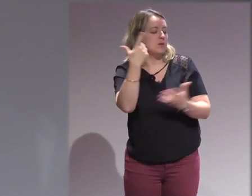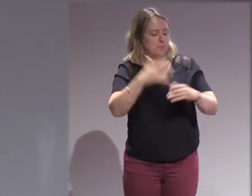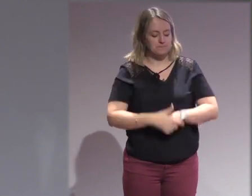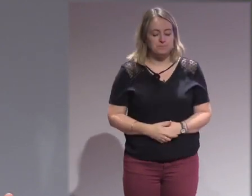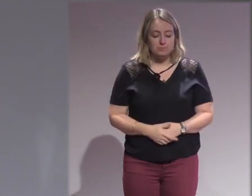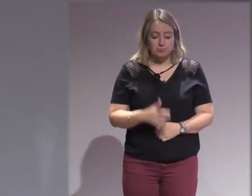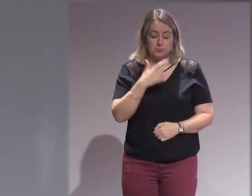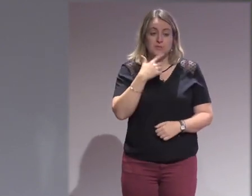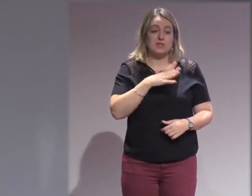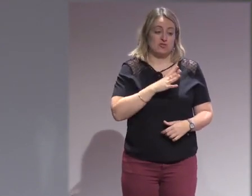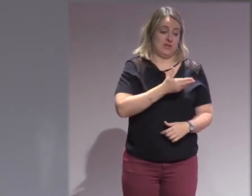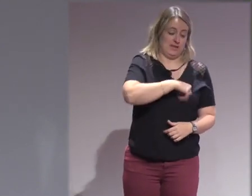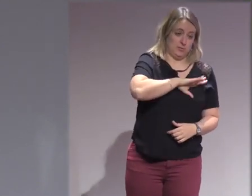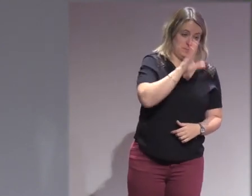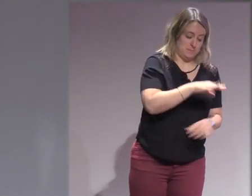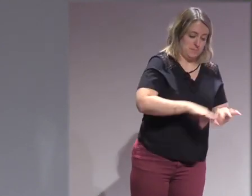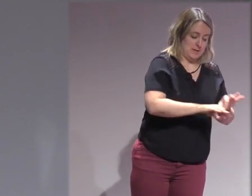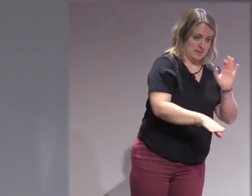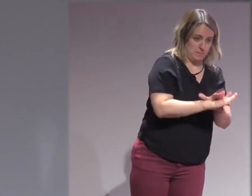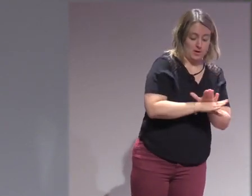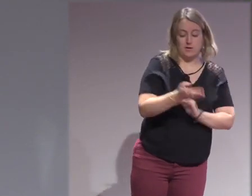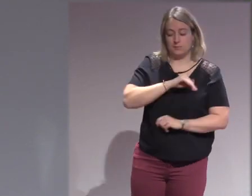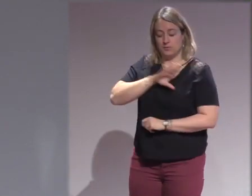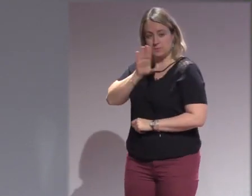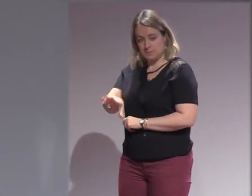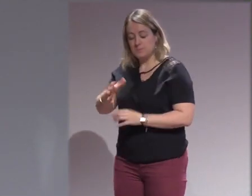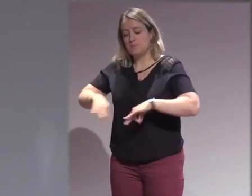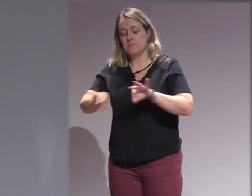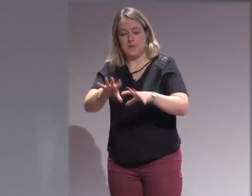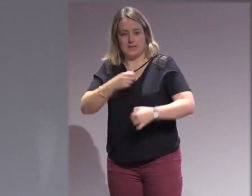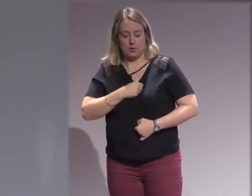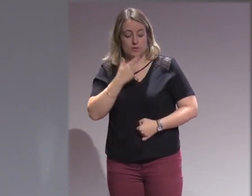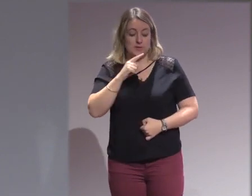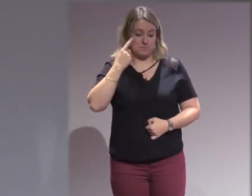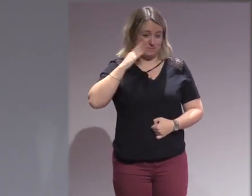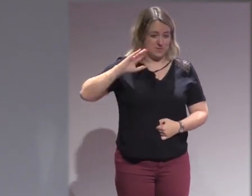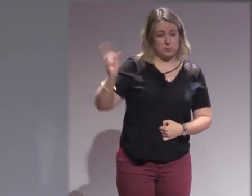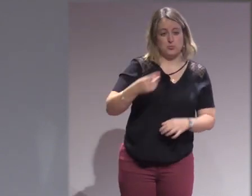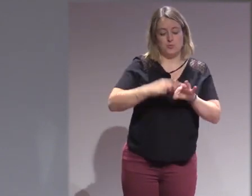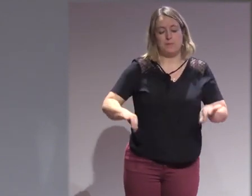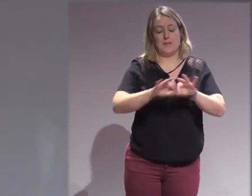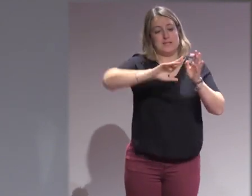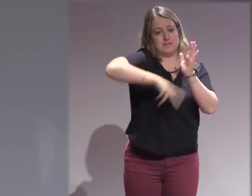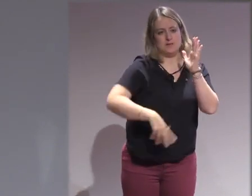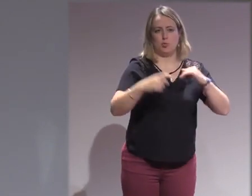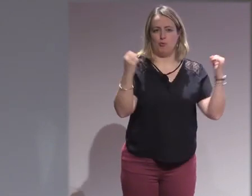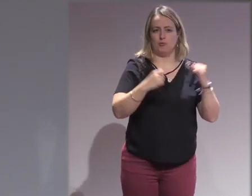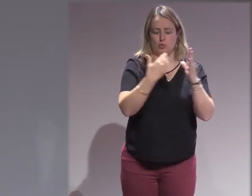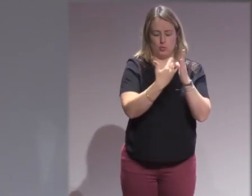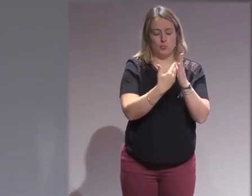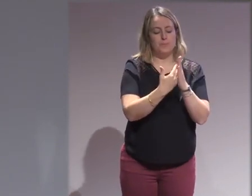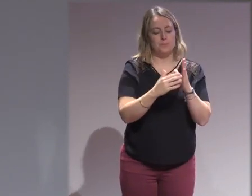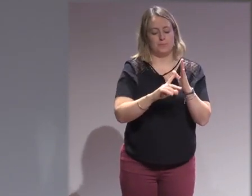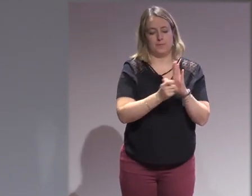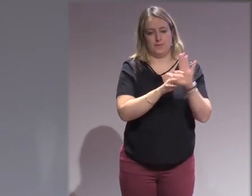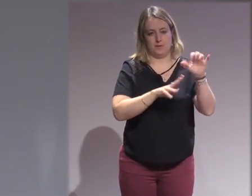qui sont assignées au pays de départ et au pays d'accueil. Et donc, pour tous les pays qui ont signé la CLH 93, ça a voulu dire, à